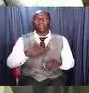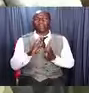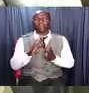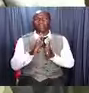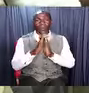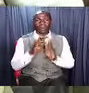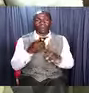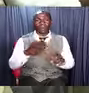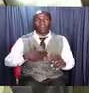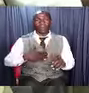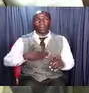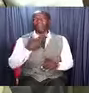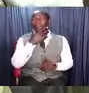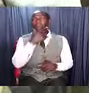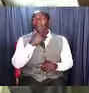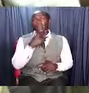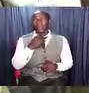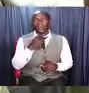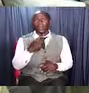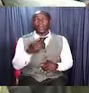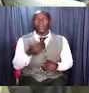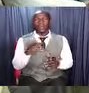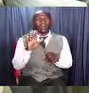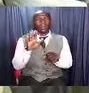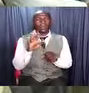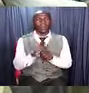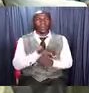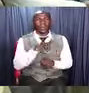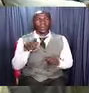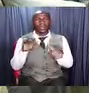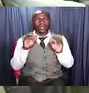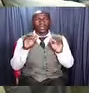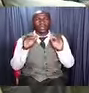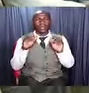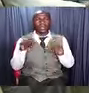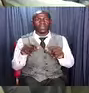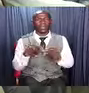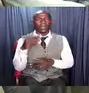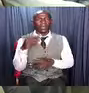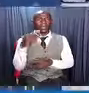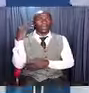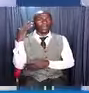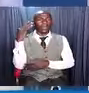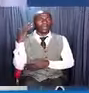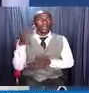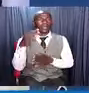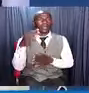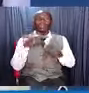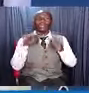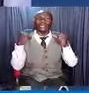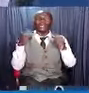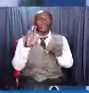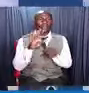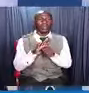father. Muombe baba. Now pray to my haya father. Muombe baba. Now pray to the Dio father. Wengi ninyi mnafundishwa. That's why so many of you are taught. Wa miracle,